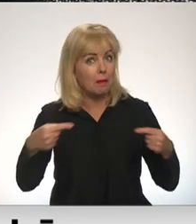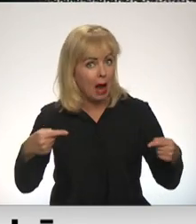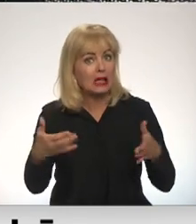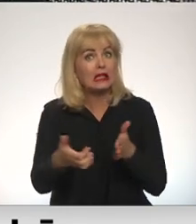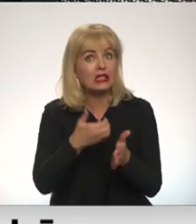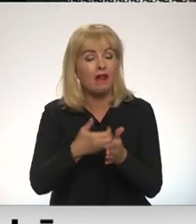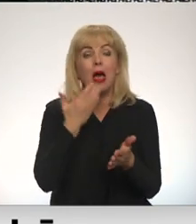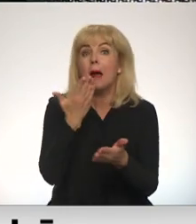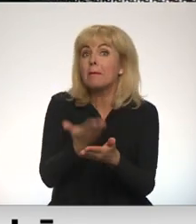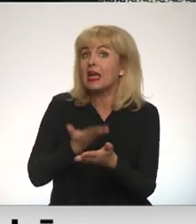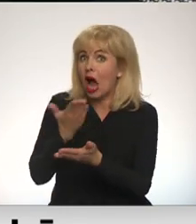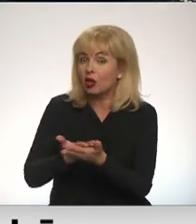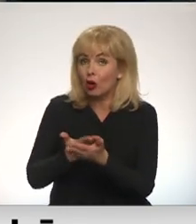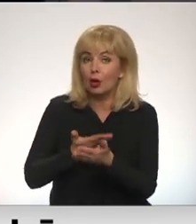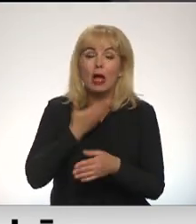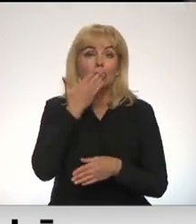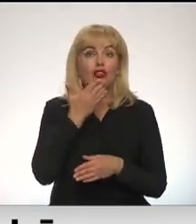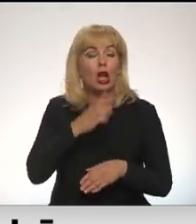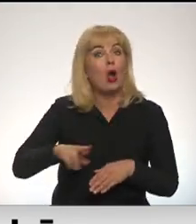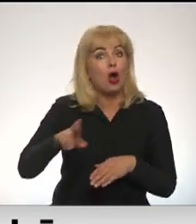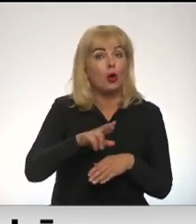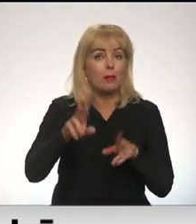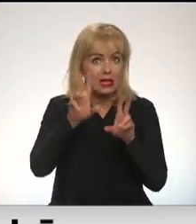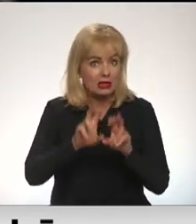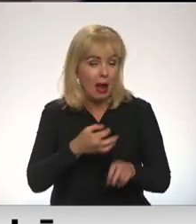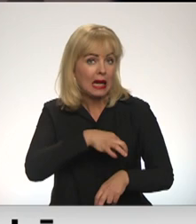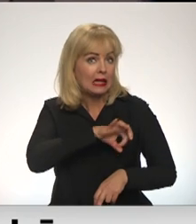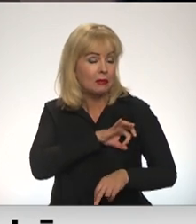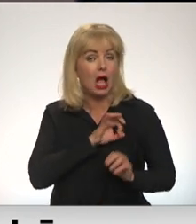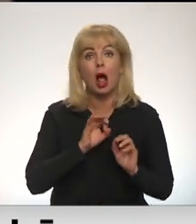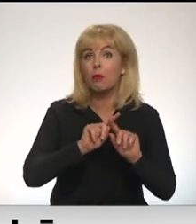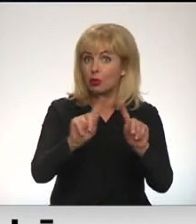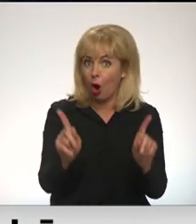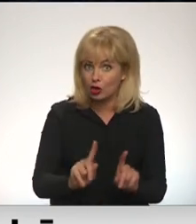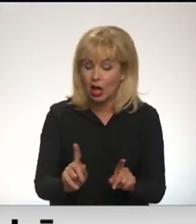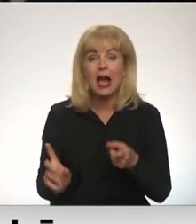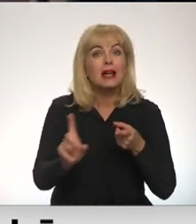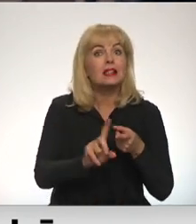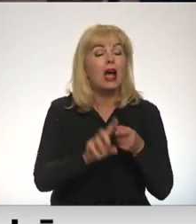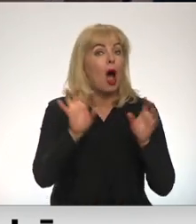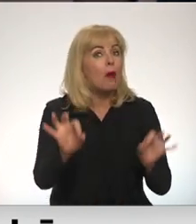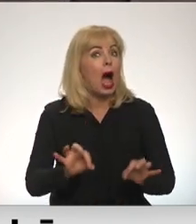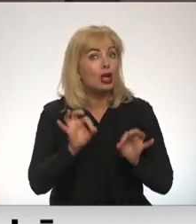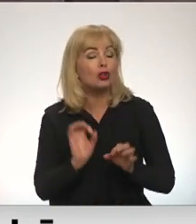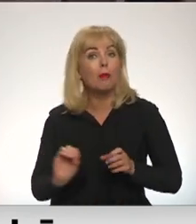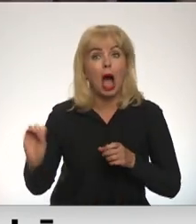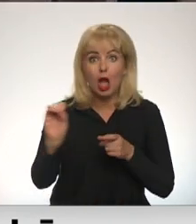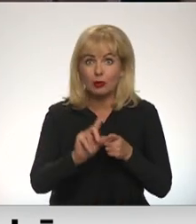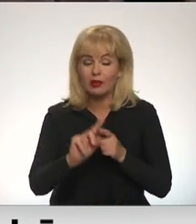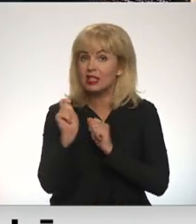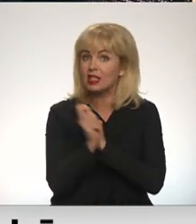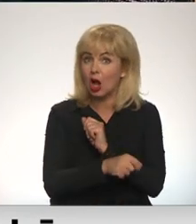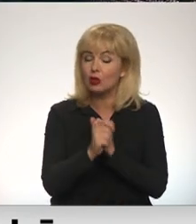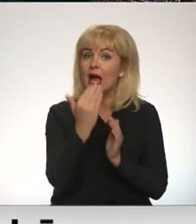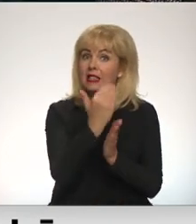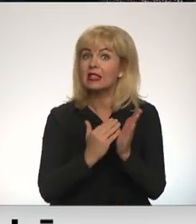par pierādījumiem Čehijas Republikā izmeklējumā krimināla procesā. Un tas saistīts ar aizdomām par Eiropas Savienības sankciju